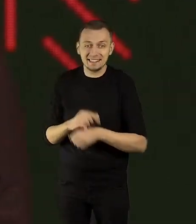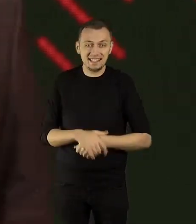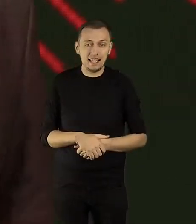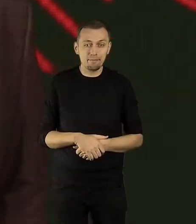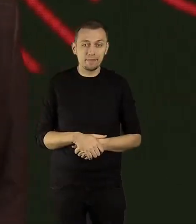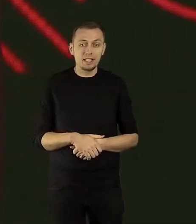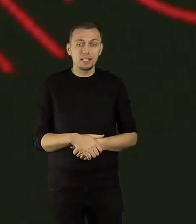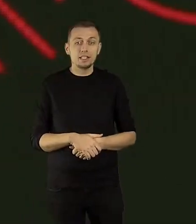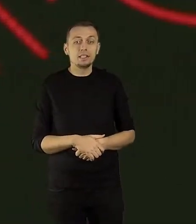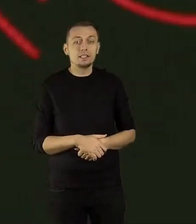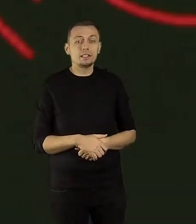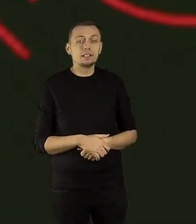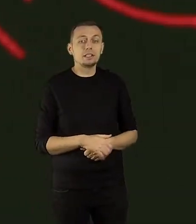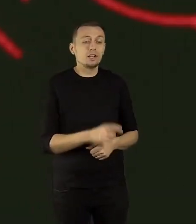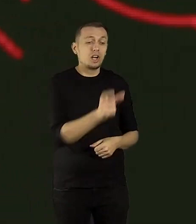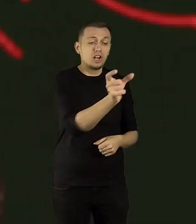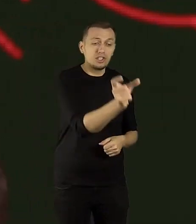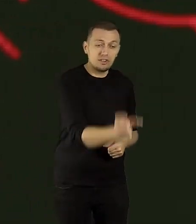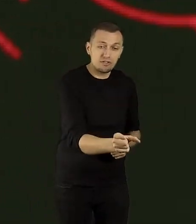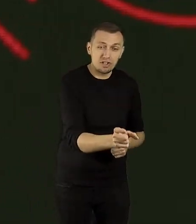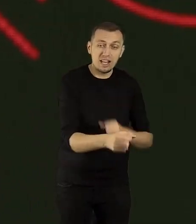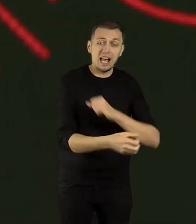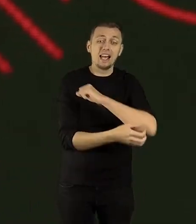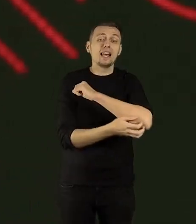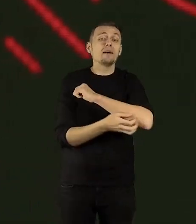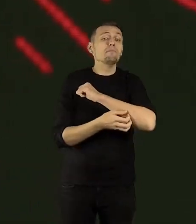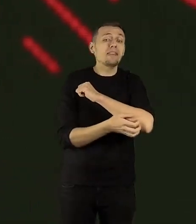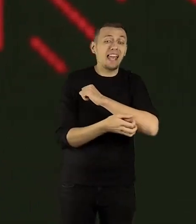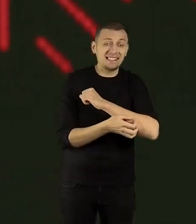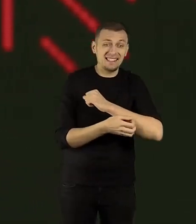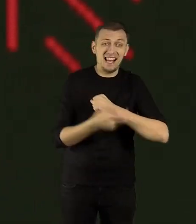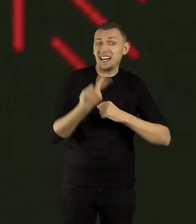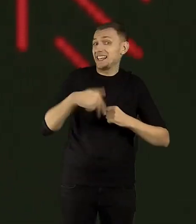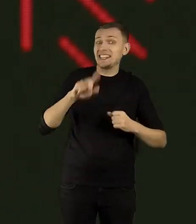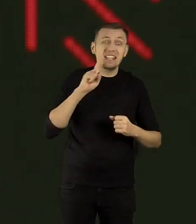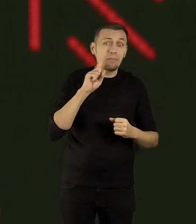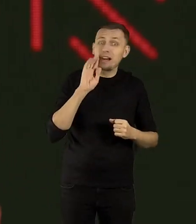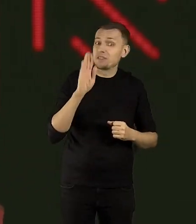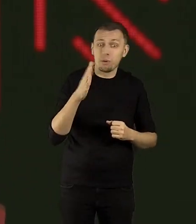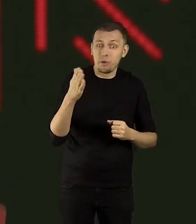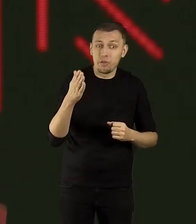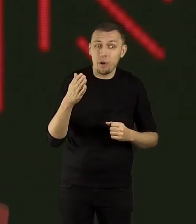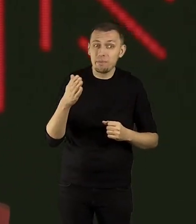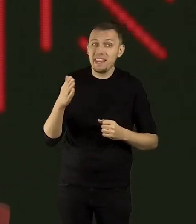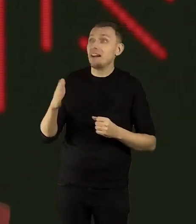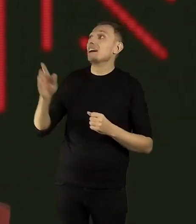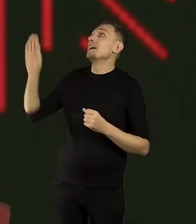nieprawdopodobną dziewczynę dla największego przywileju, jaki kiedykolwiek mogła doświadczyć kobieta.